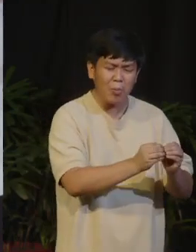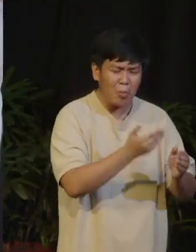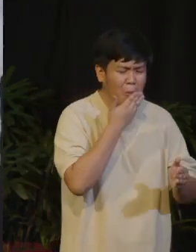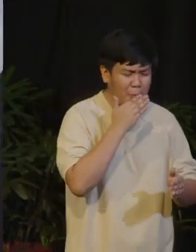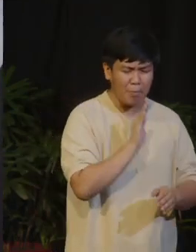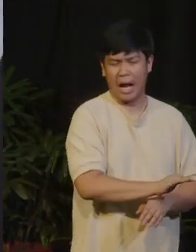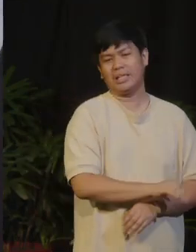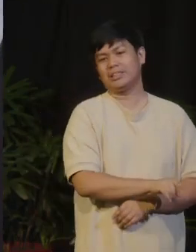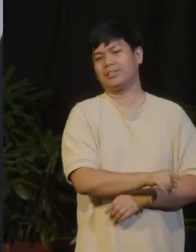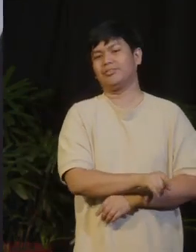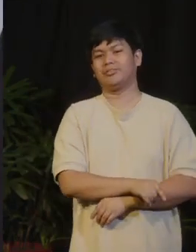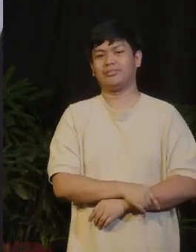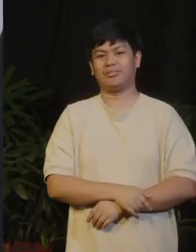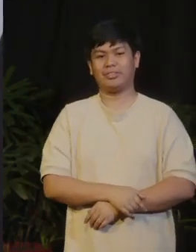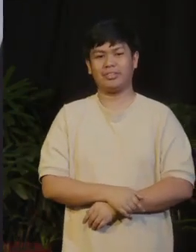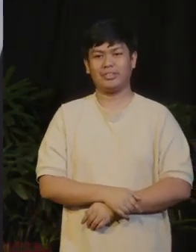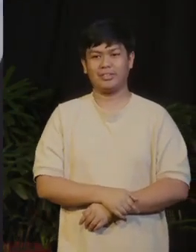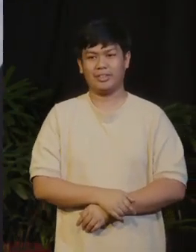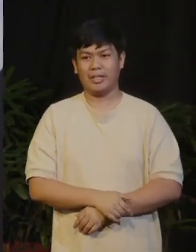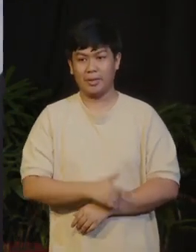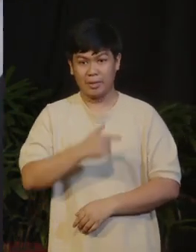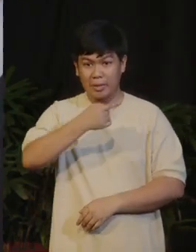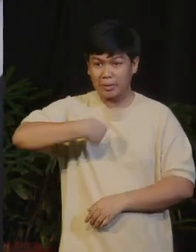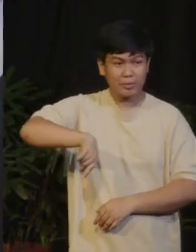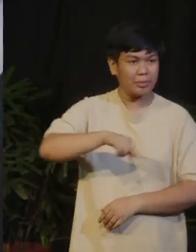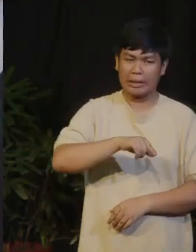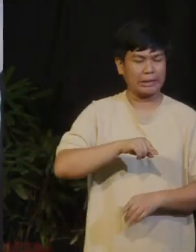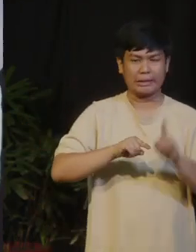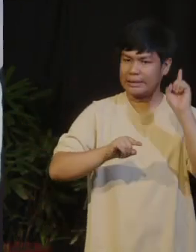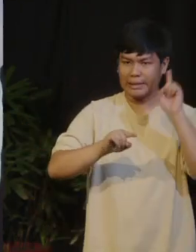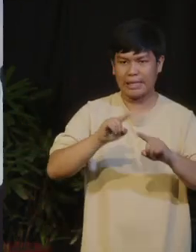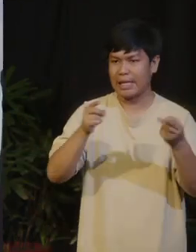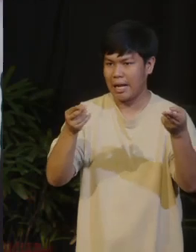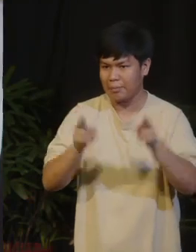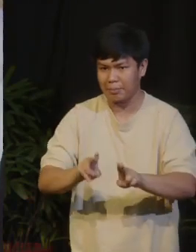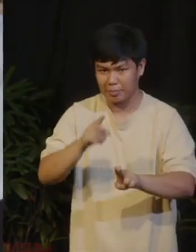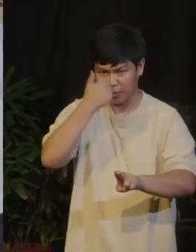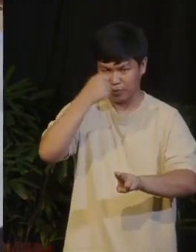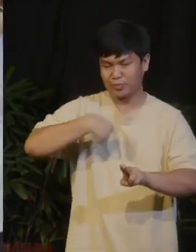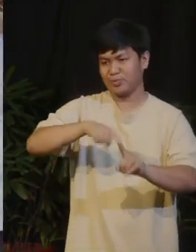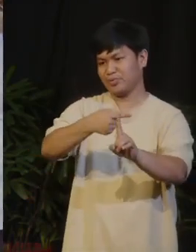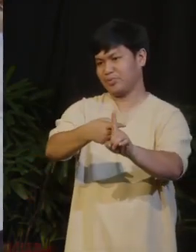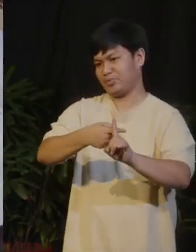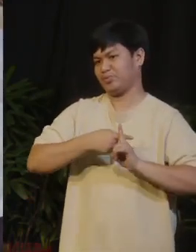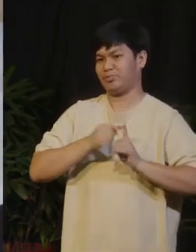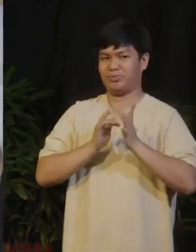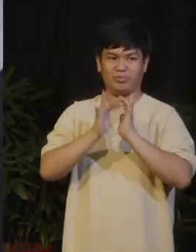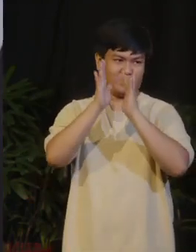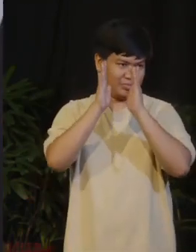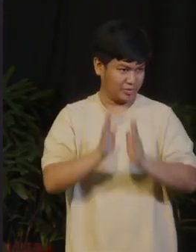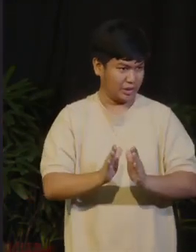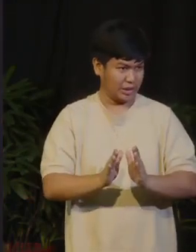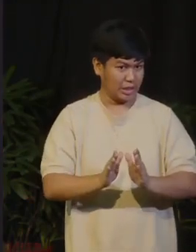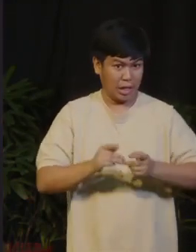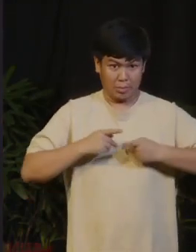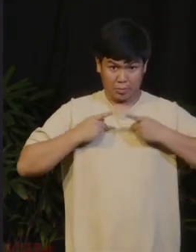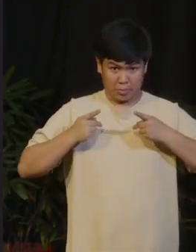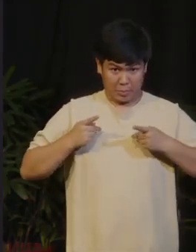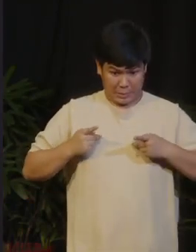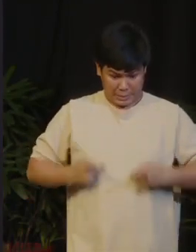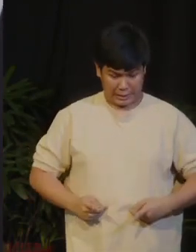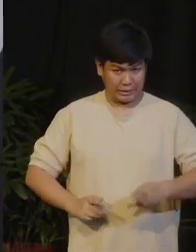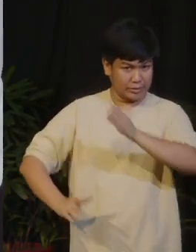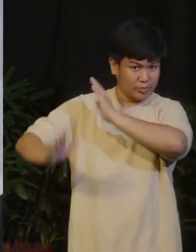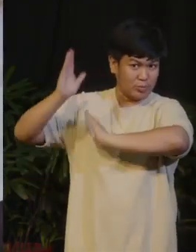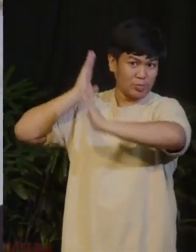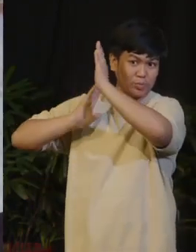atin ng mga tunay na alagad ng Kristo. Kung ganito ang mga tagapagturo ng bayang Israel noon, hindi katakataka